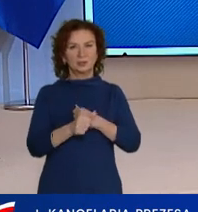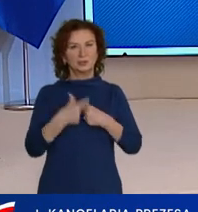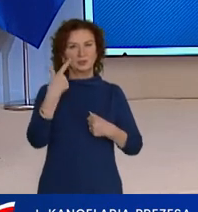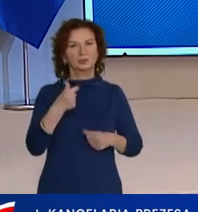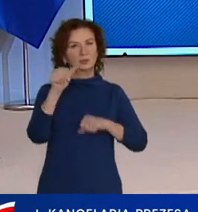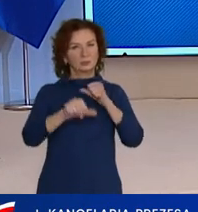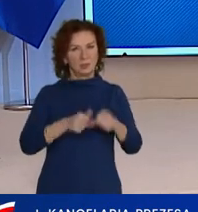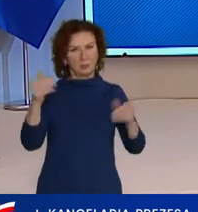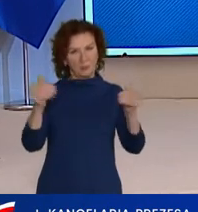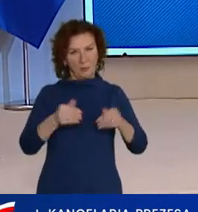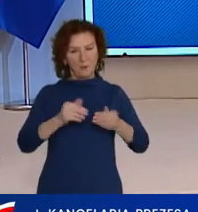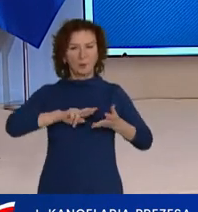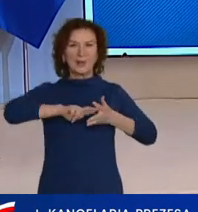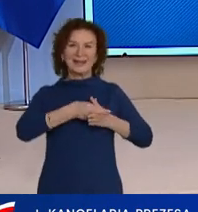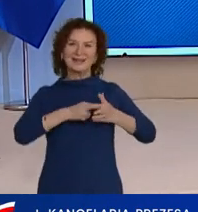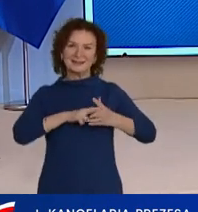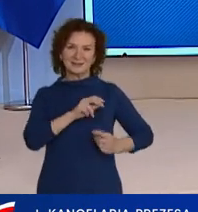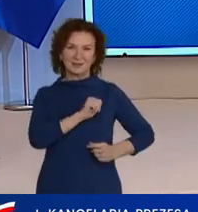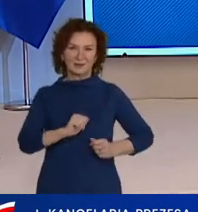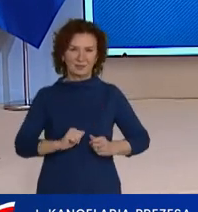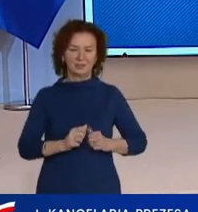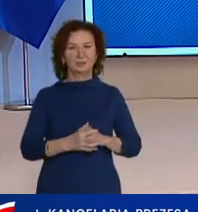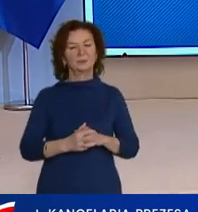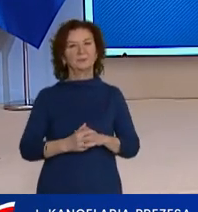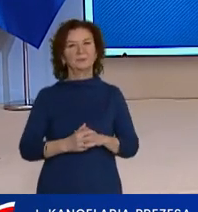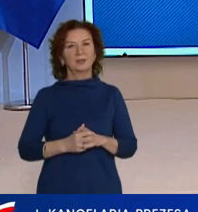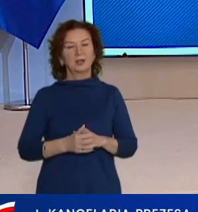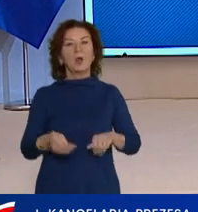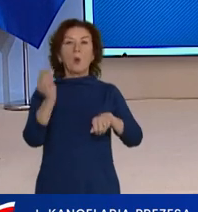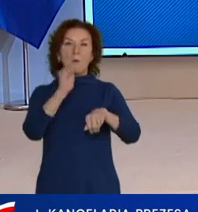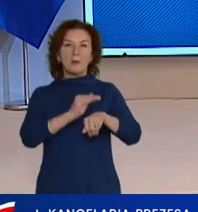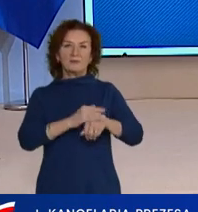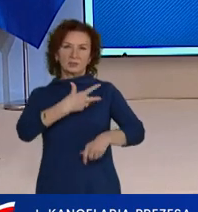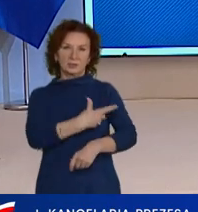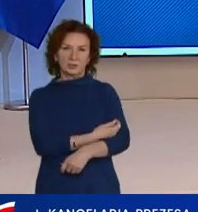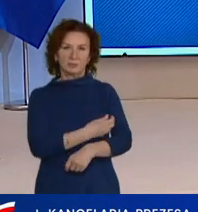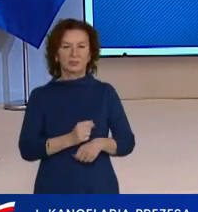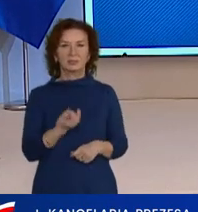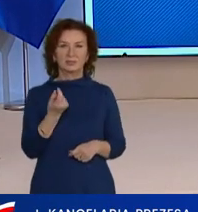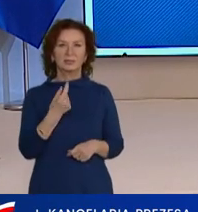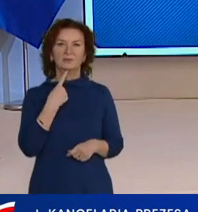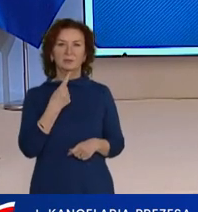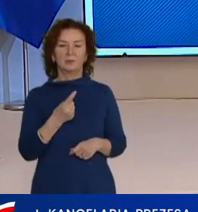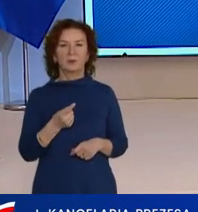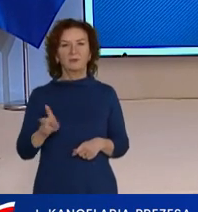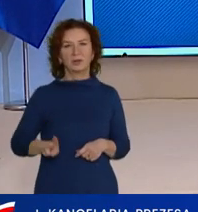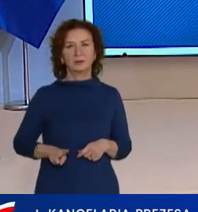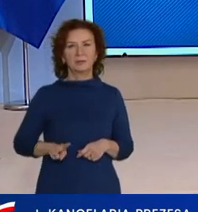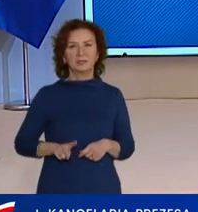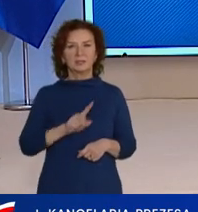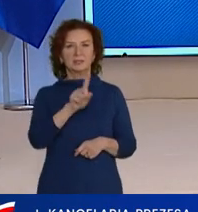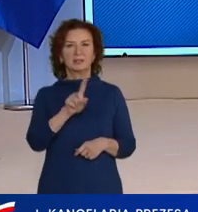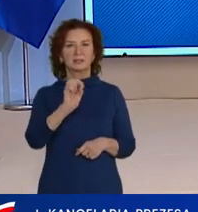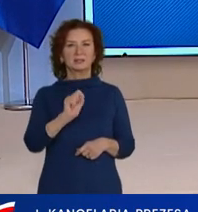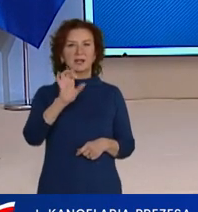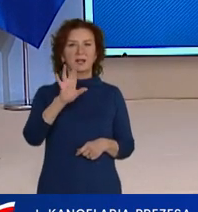mogły rejestrować się i umawiać na szczepienia. O tym za chwilę powie pan minister